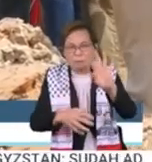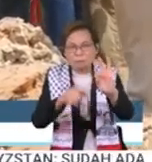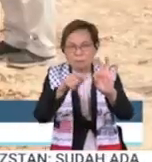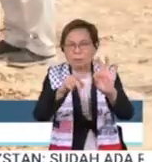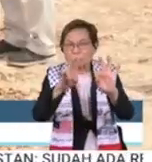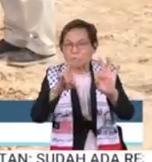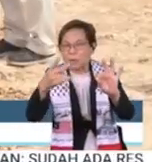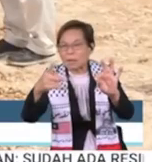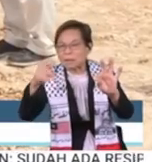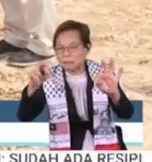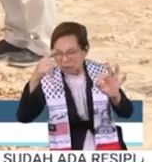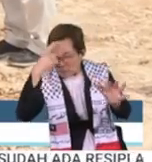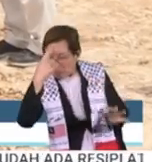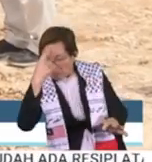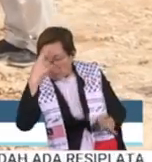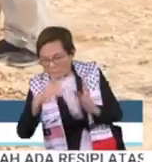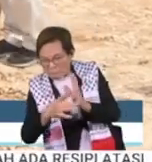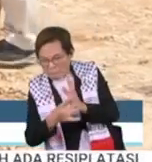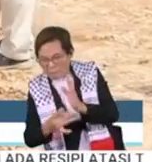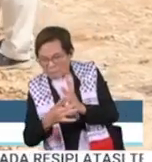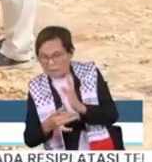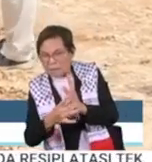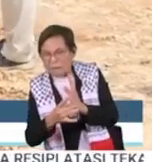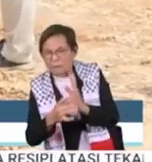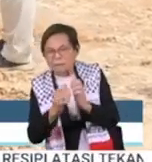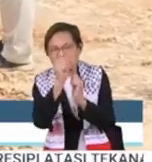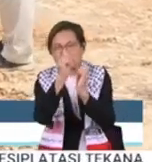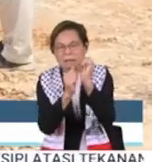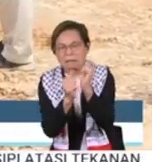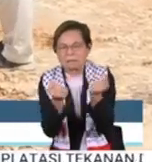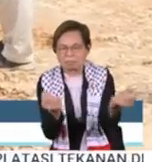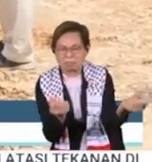9.7 hektar itu yang disyaki minyak enjin kenderaan.